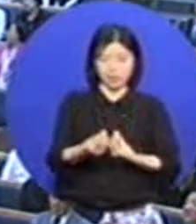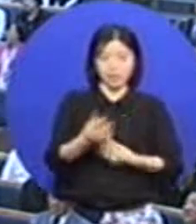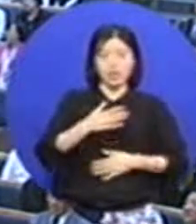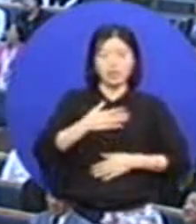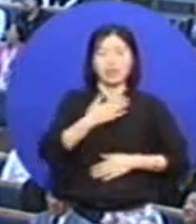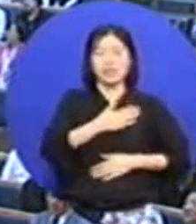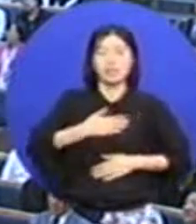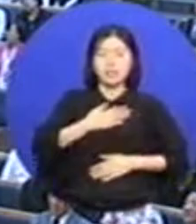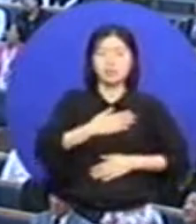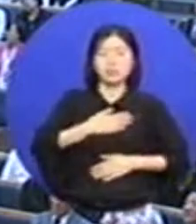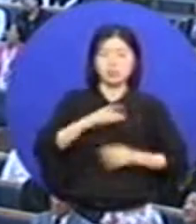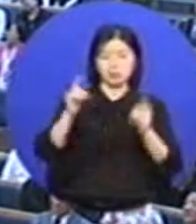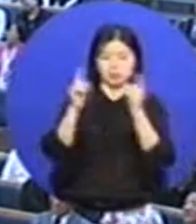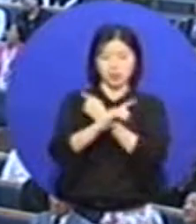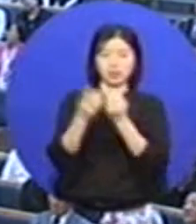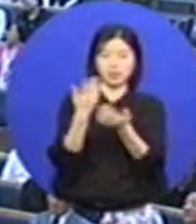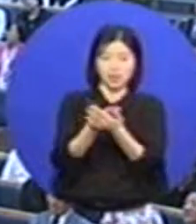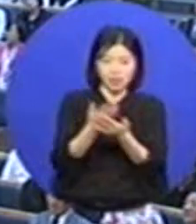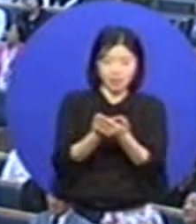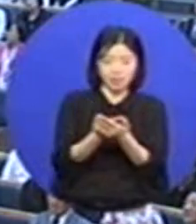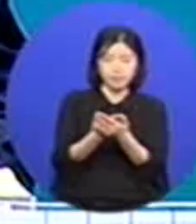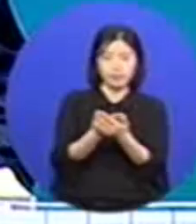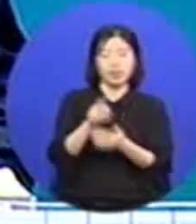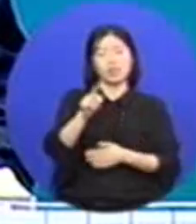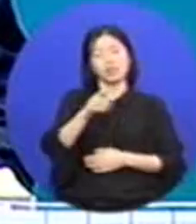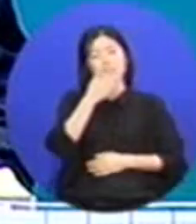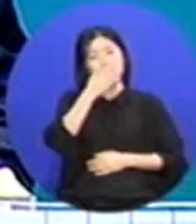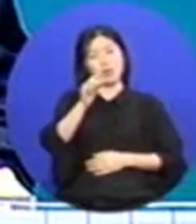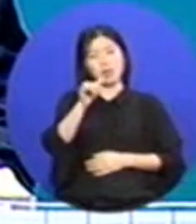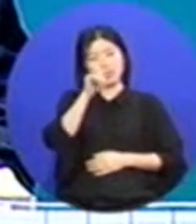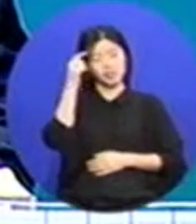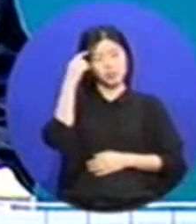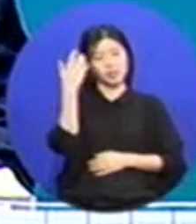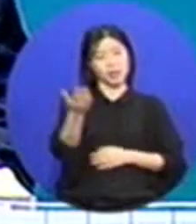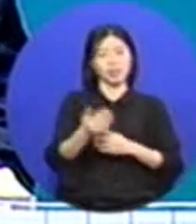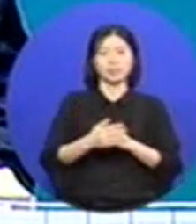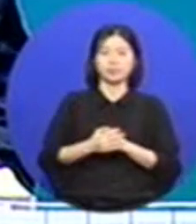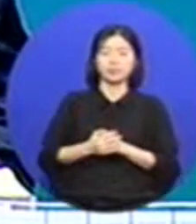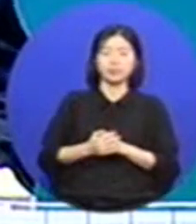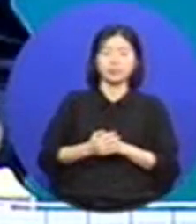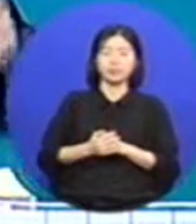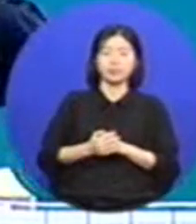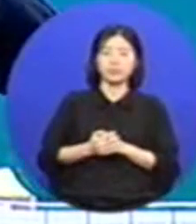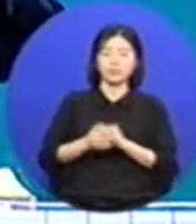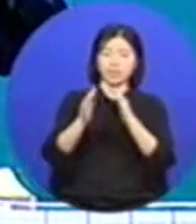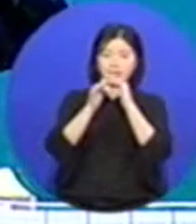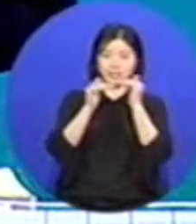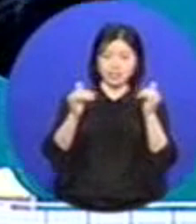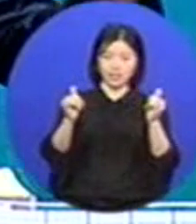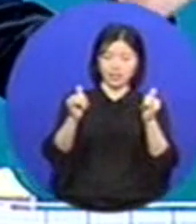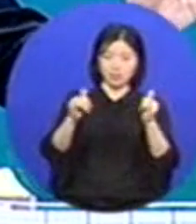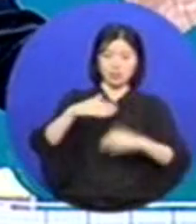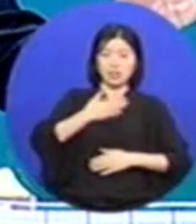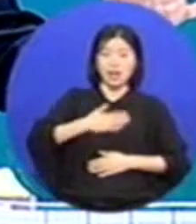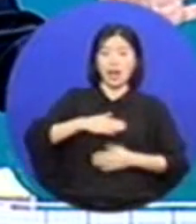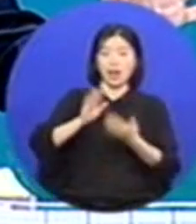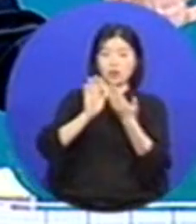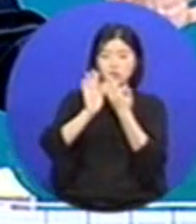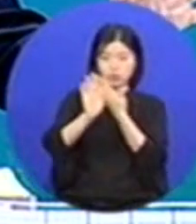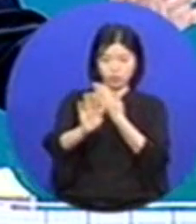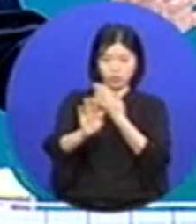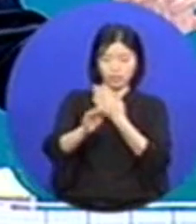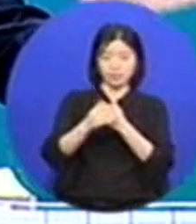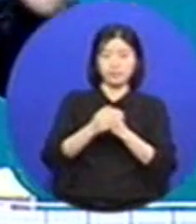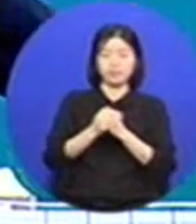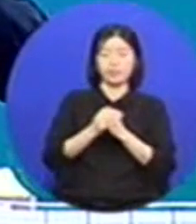기분도 좀 전환 시켜 달라 그렇게 할 수 있죠 사람들을 알고 나면 요